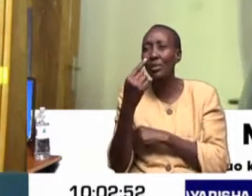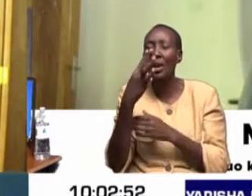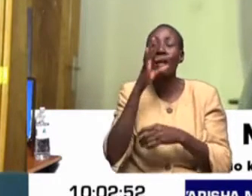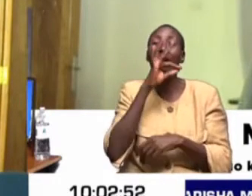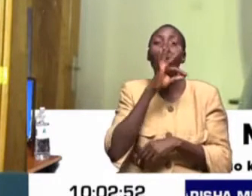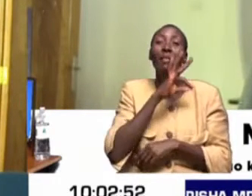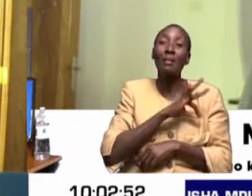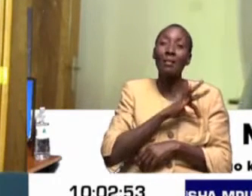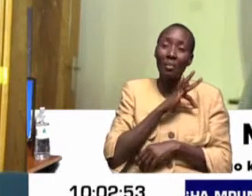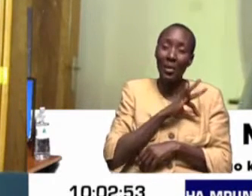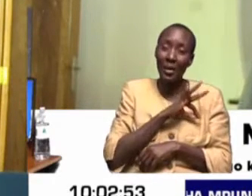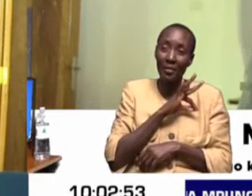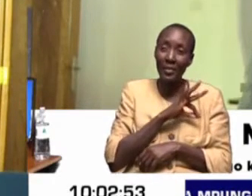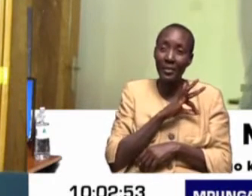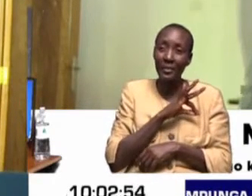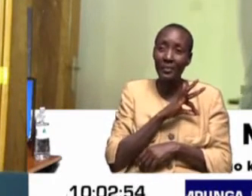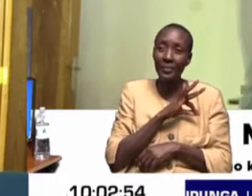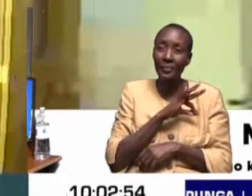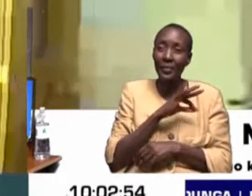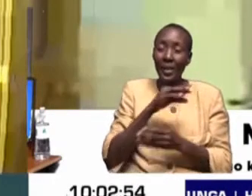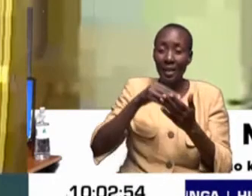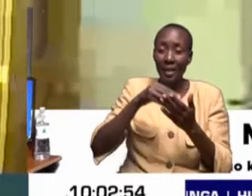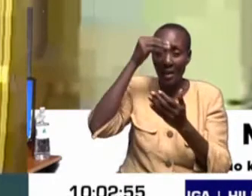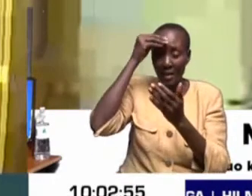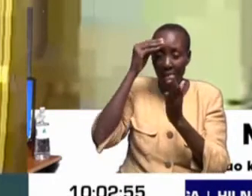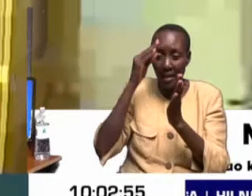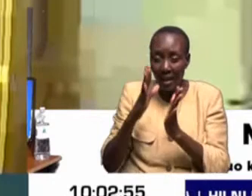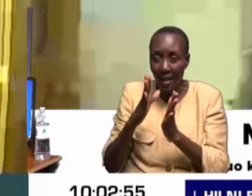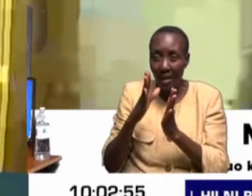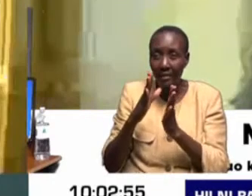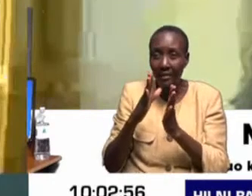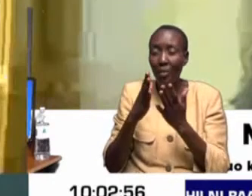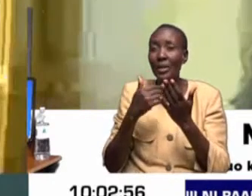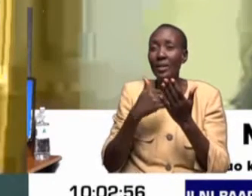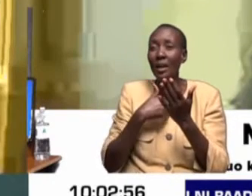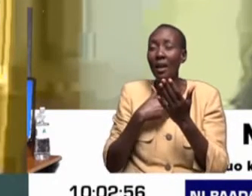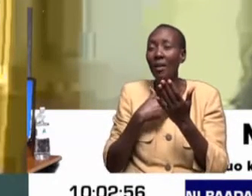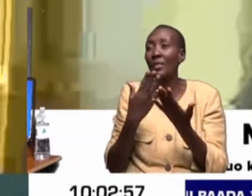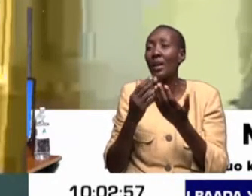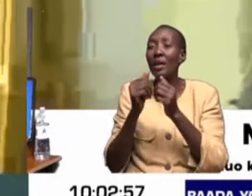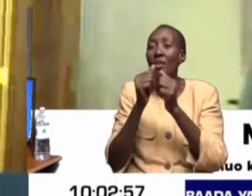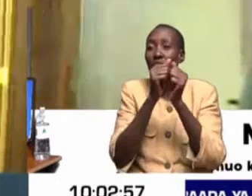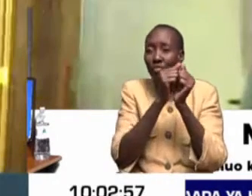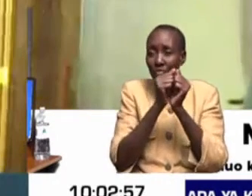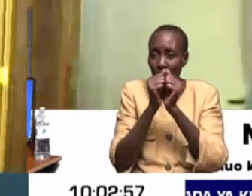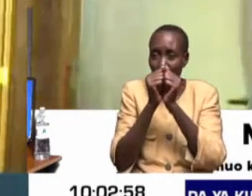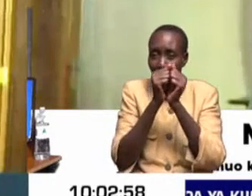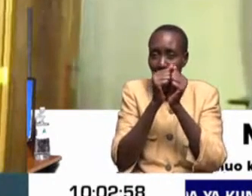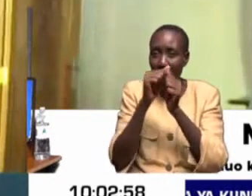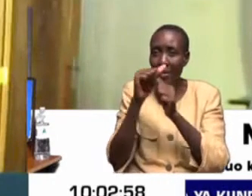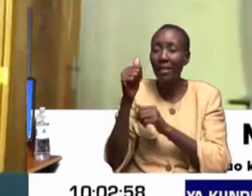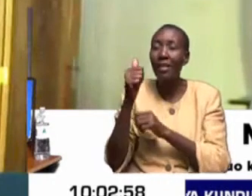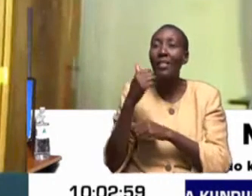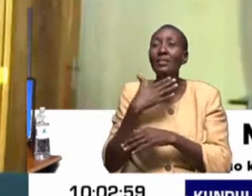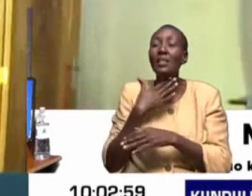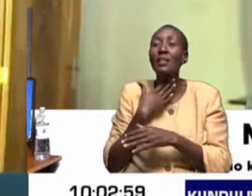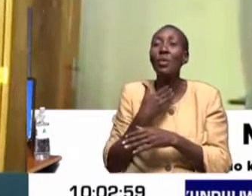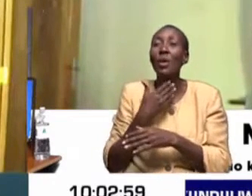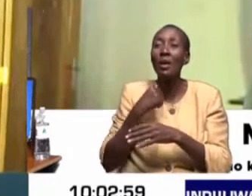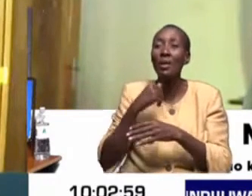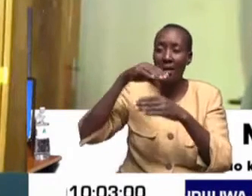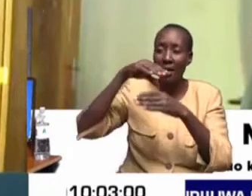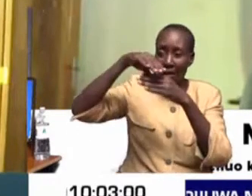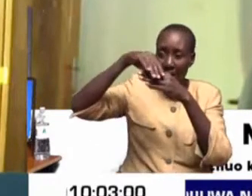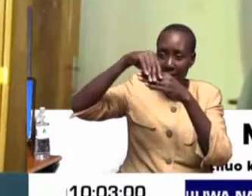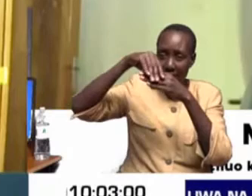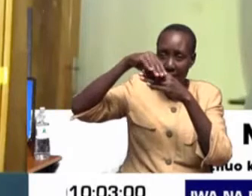yale ambao wanafunzi watakuwa nayapata ni pamoja na wale ambao wanataka attachment watakuwa nazipata